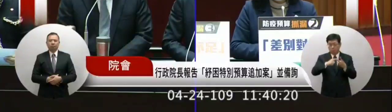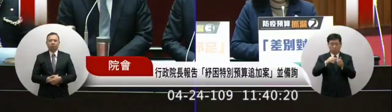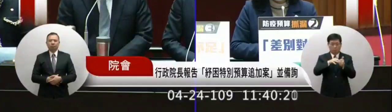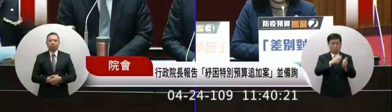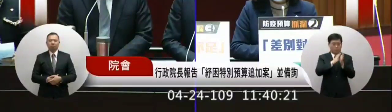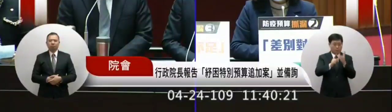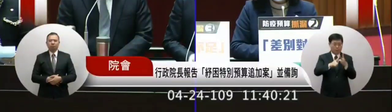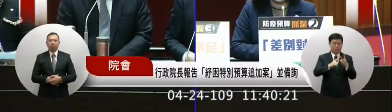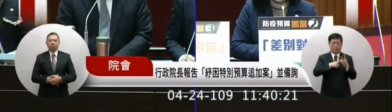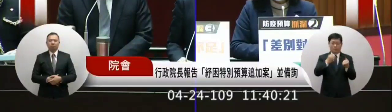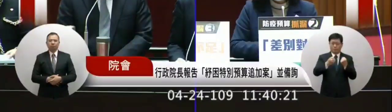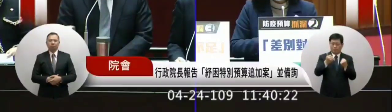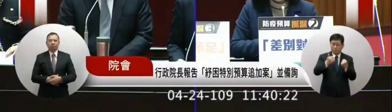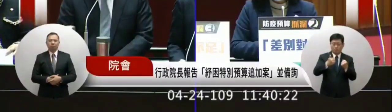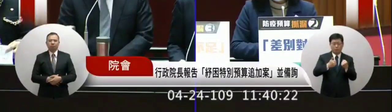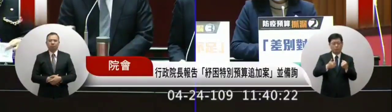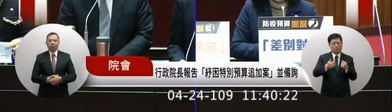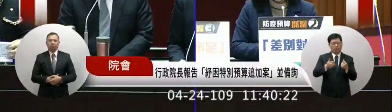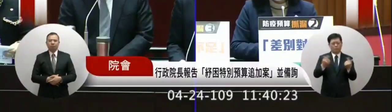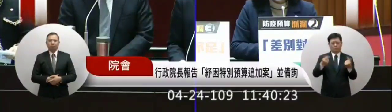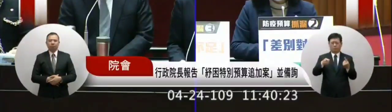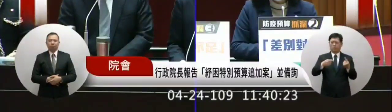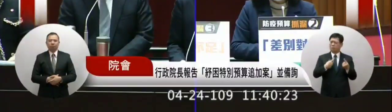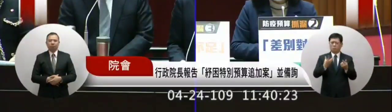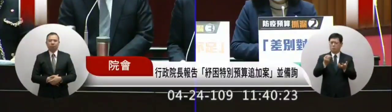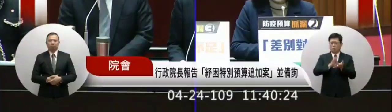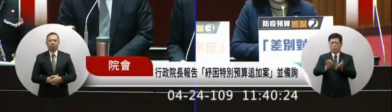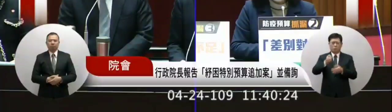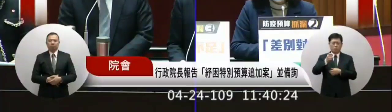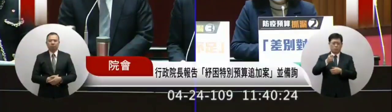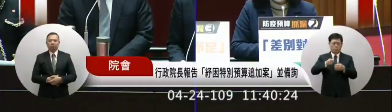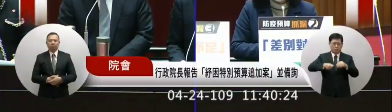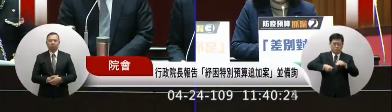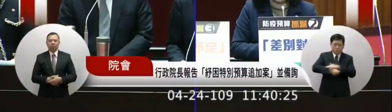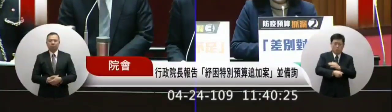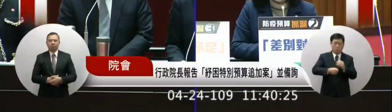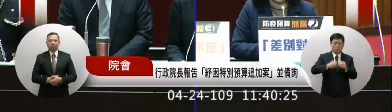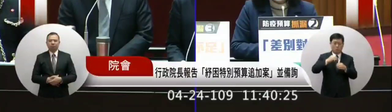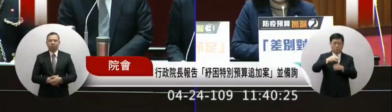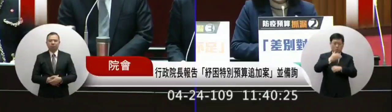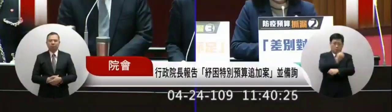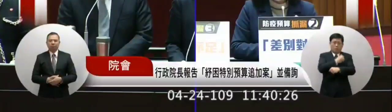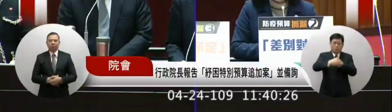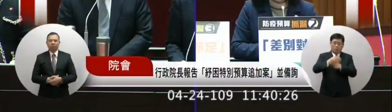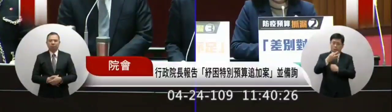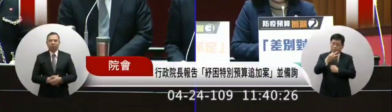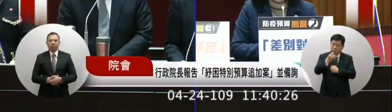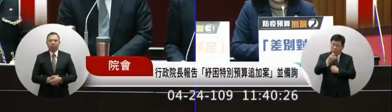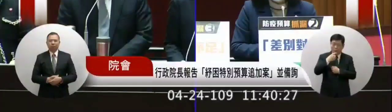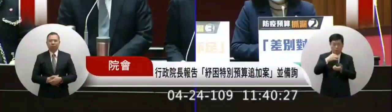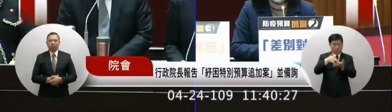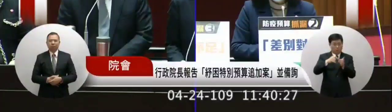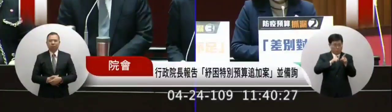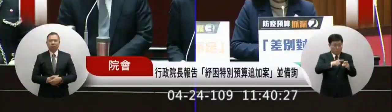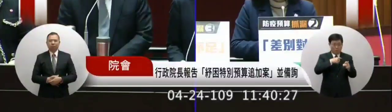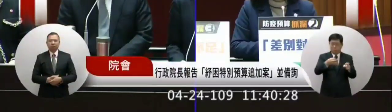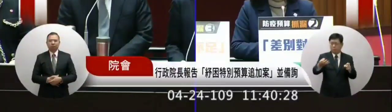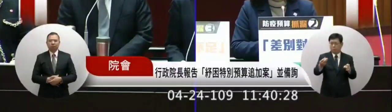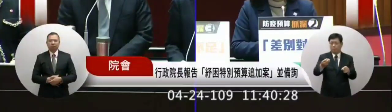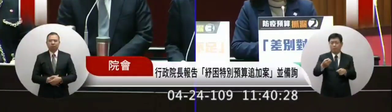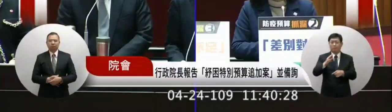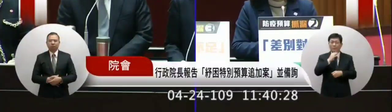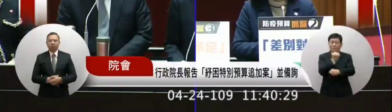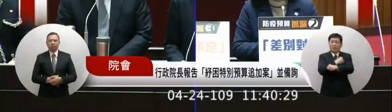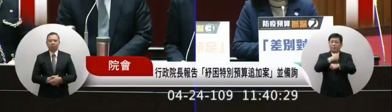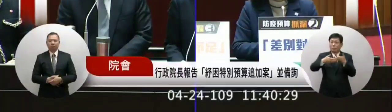计程车司机之外，他们都没有用薪资的投保集聚作为发放1万到3万这个补贴。可